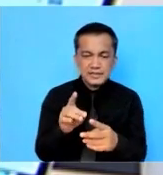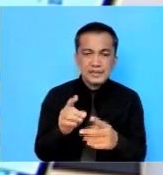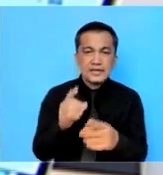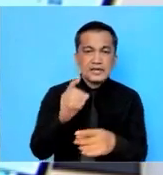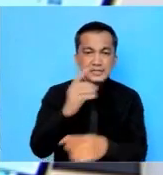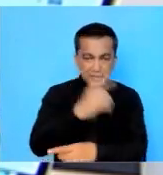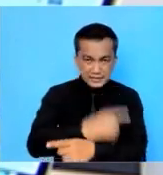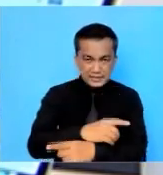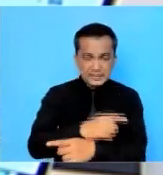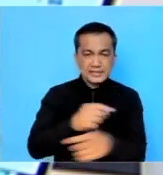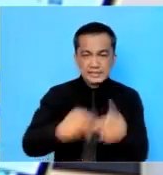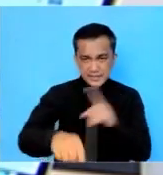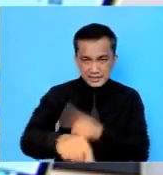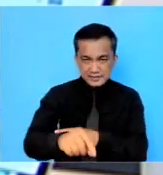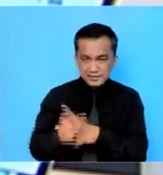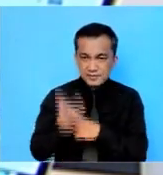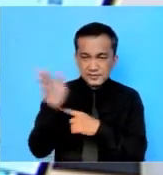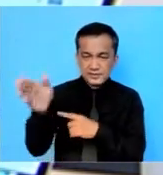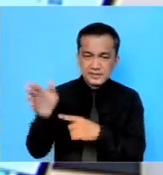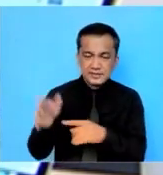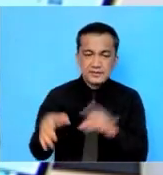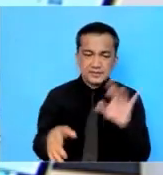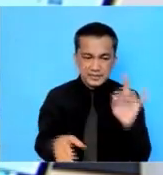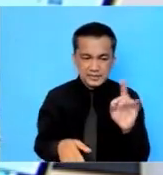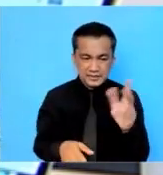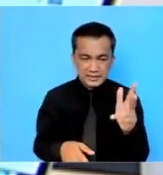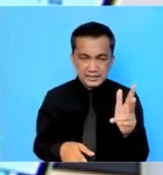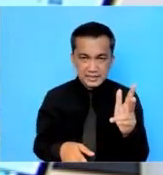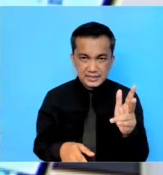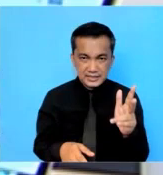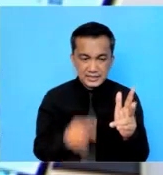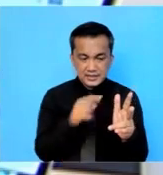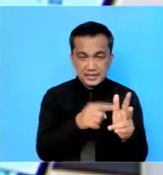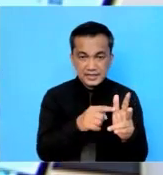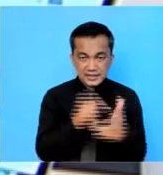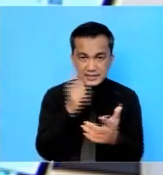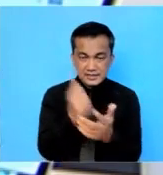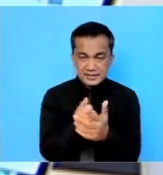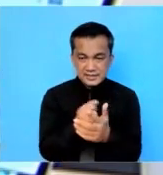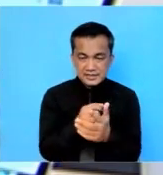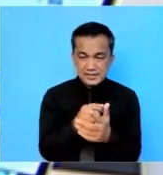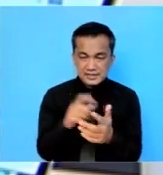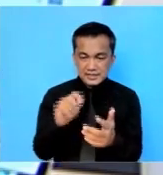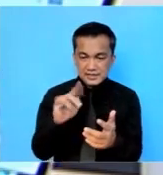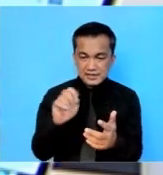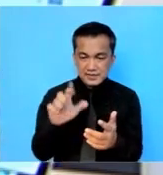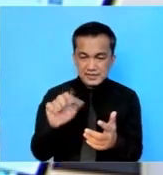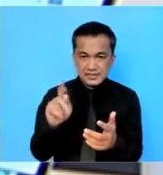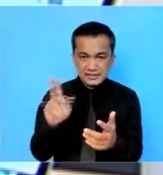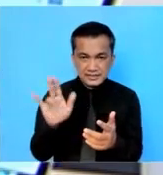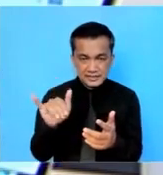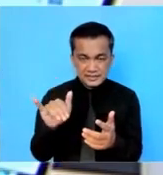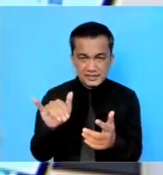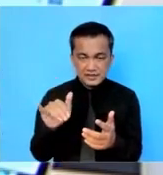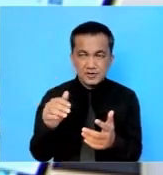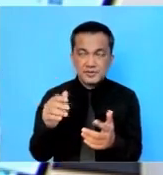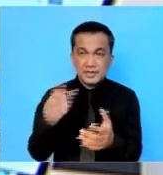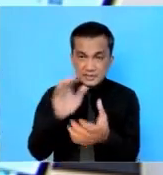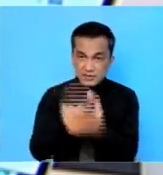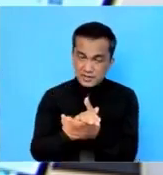Korean Embassy. Pag 8:30, yun ay para sa mga accredited travel agency o Pinoy na may asawang Korean